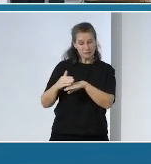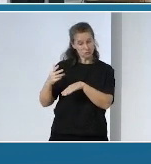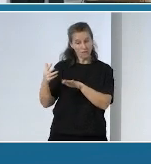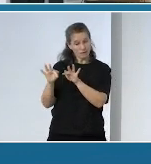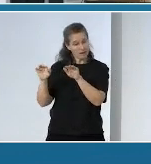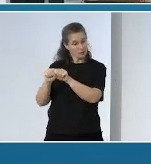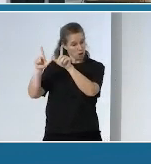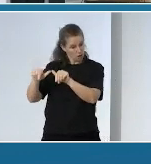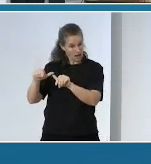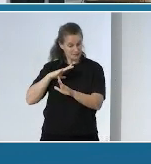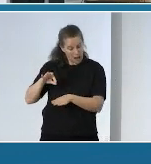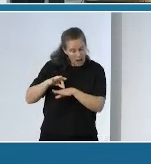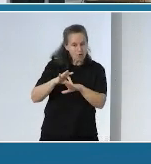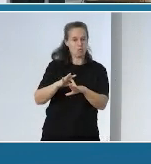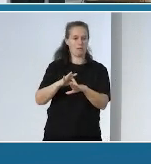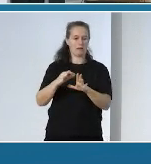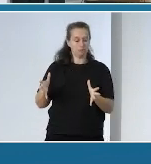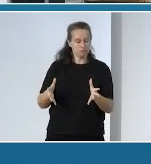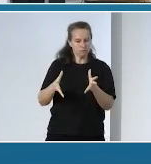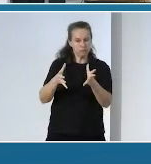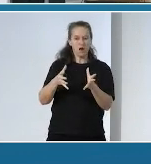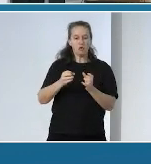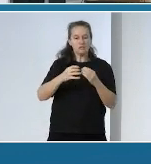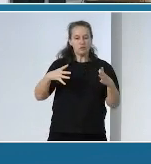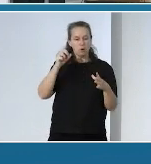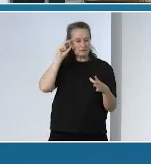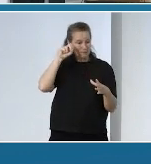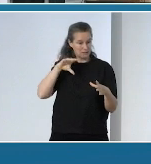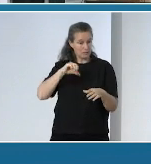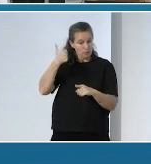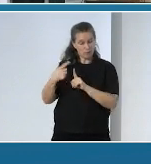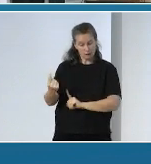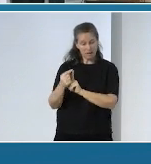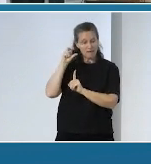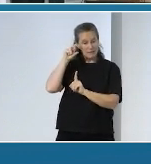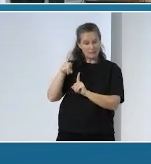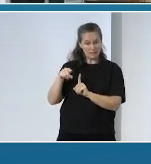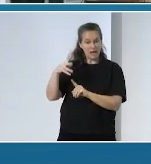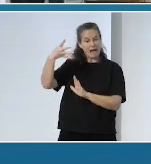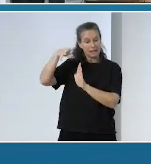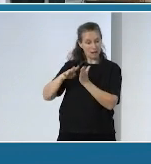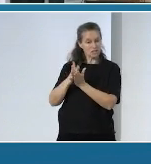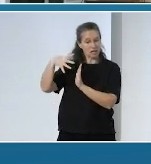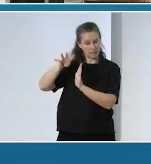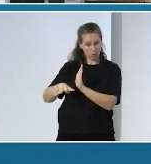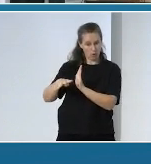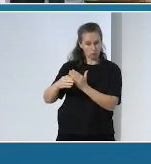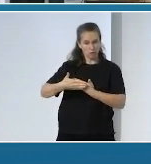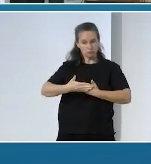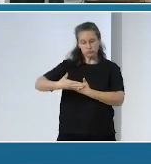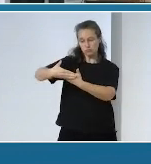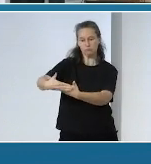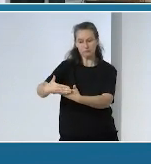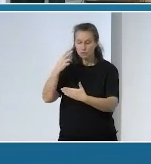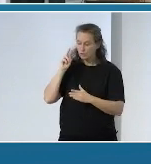dans l'accompagnement psychomoteur d'Émilie. Moi, la première fois que je rencontre Émilie, elle a 4 mois, elle est dans son landau, et je